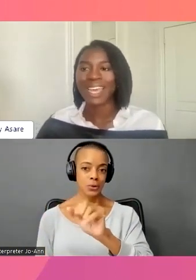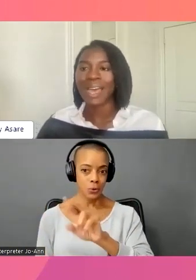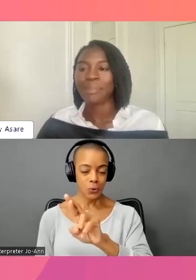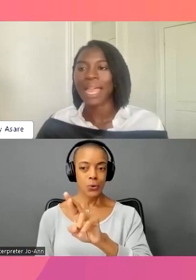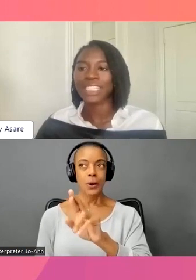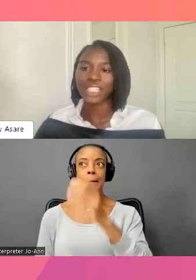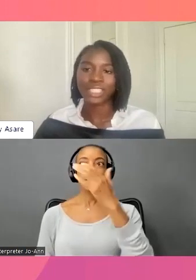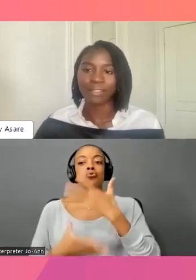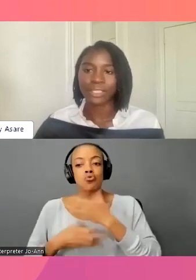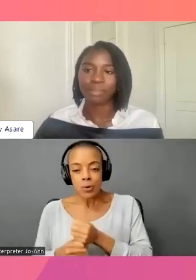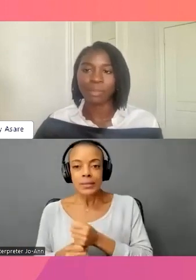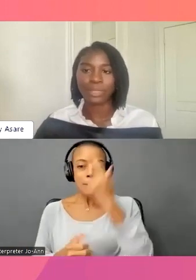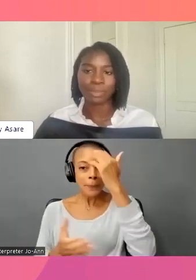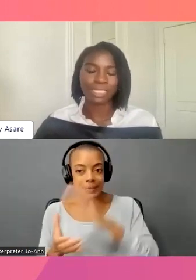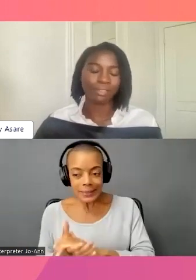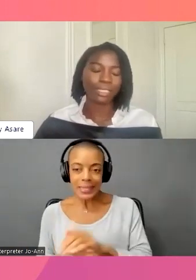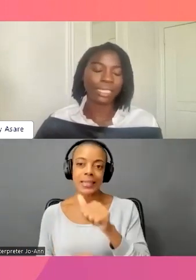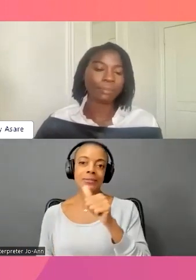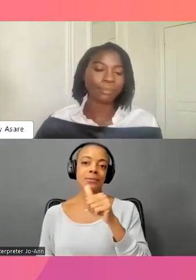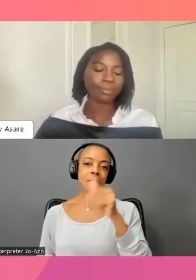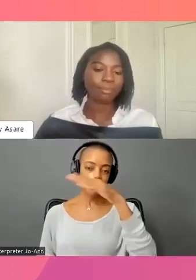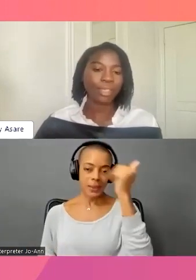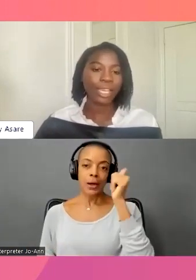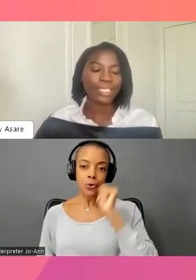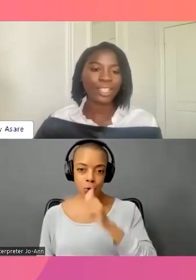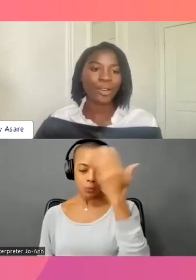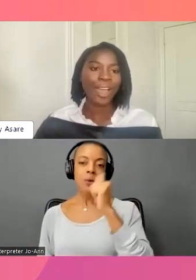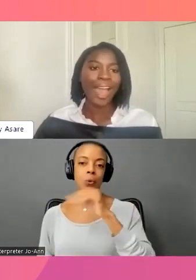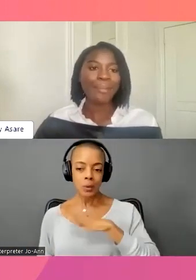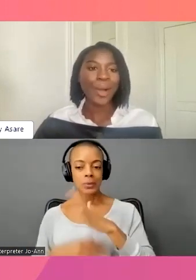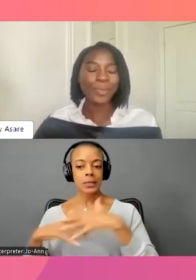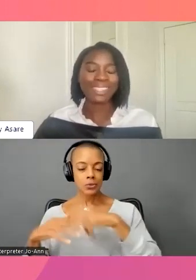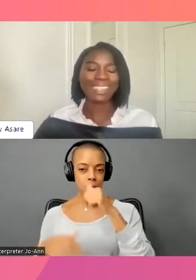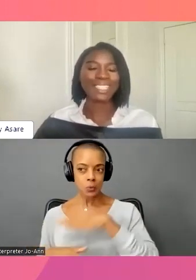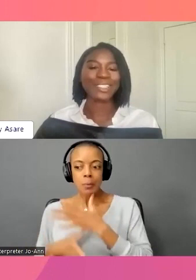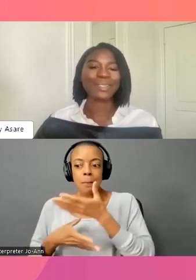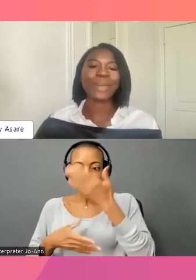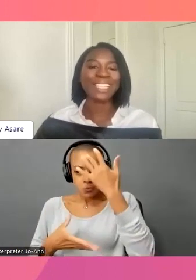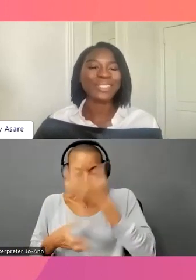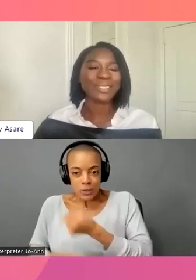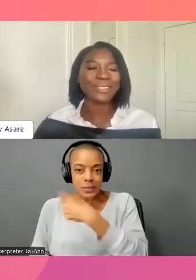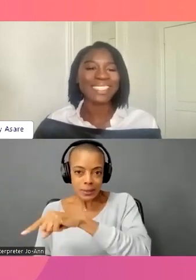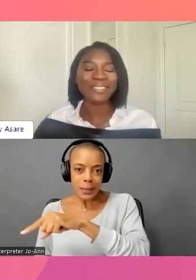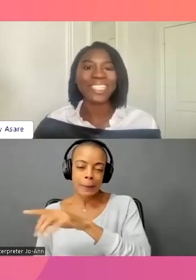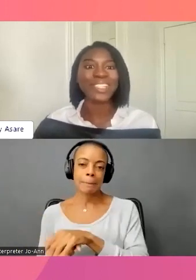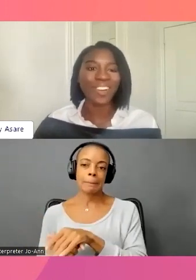l'amour, la croyance dans la femme noire, fille noire et personne noire de diverses identités de genre.